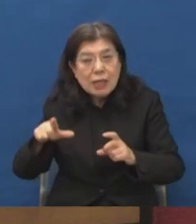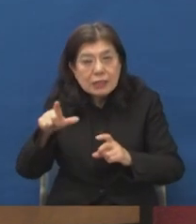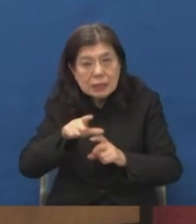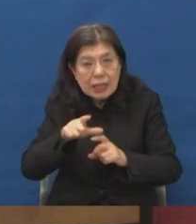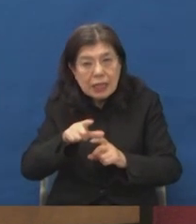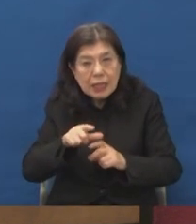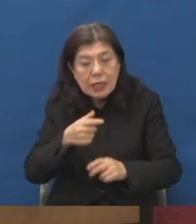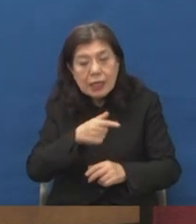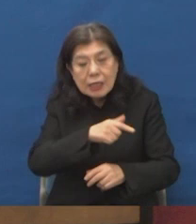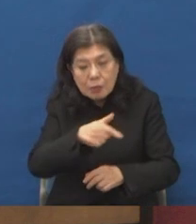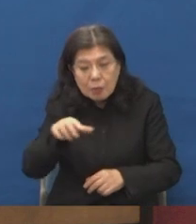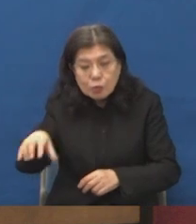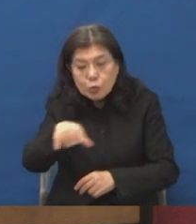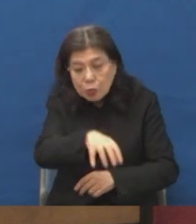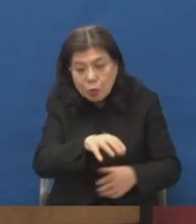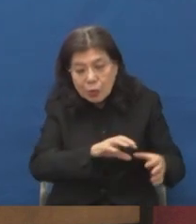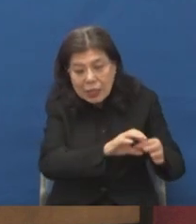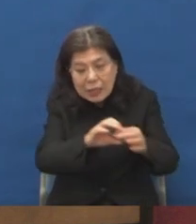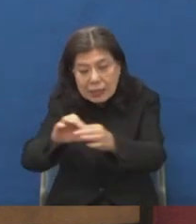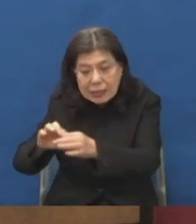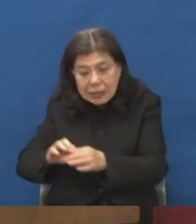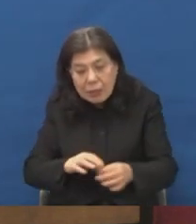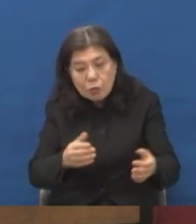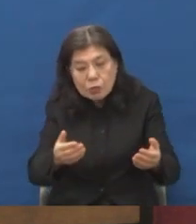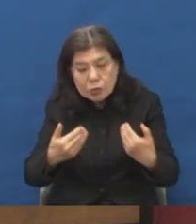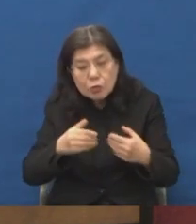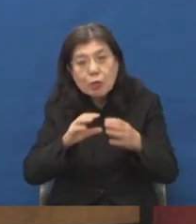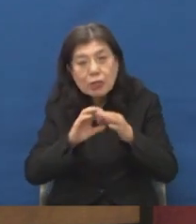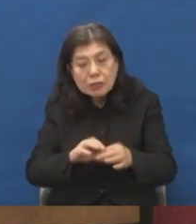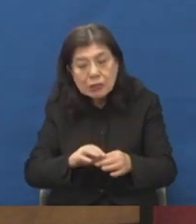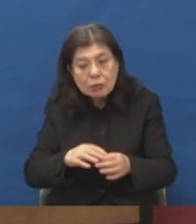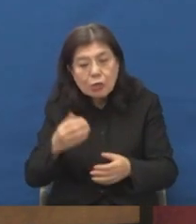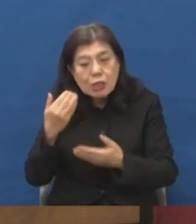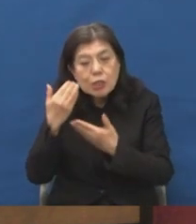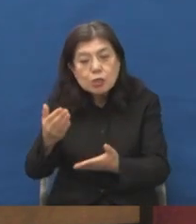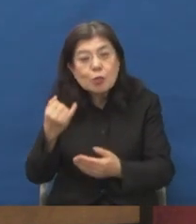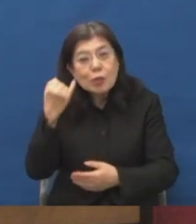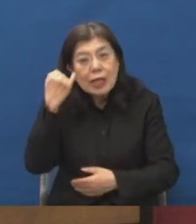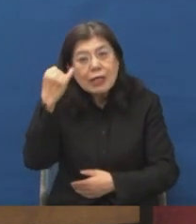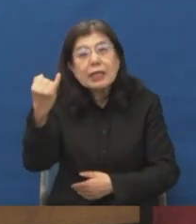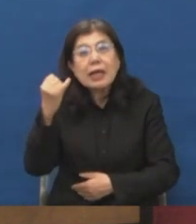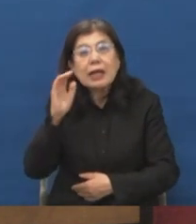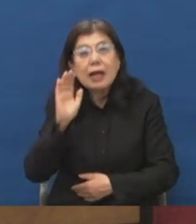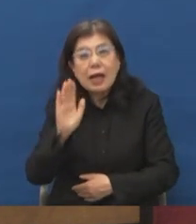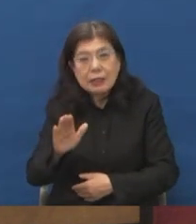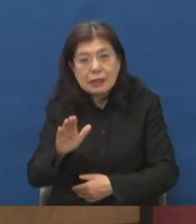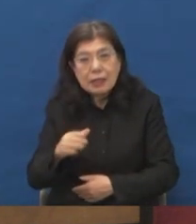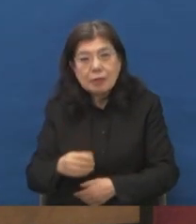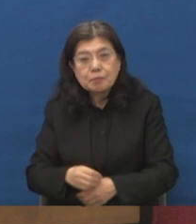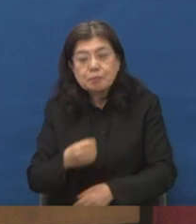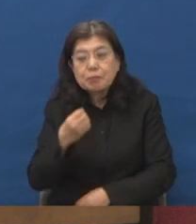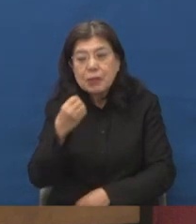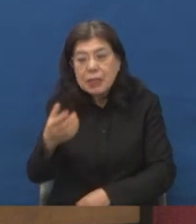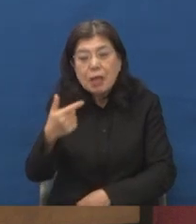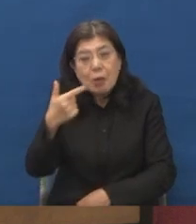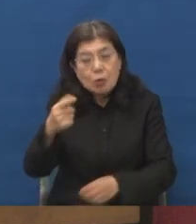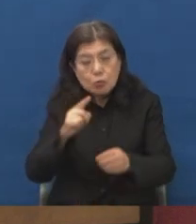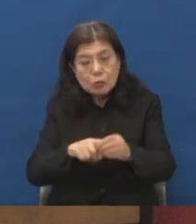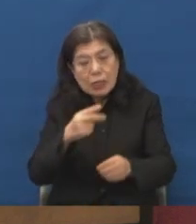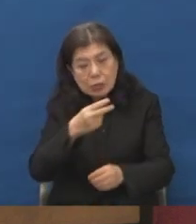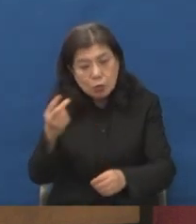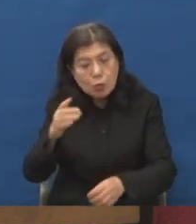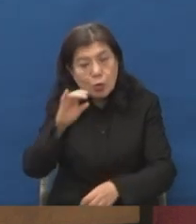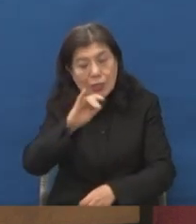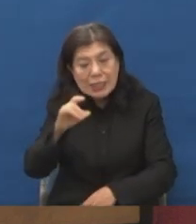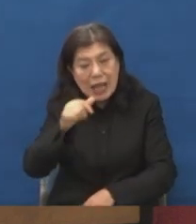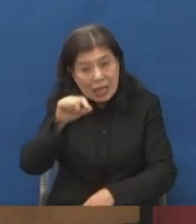の連携を図る必要性などについて、質疑やご意見がありました。続きまして、令和6年度分の議案について申し上げます。ま